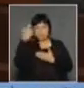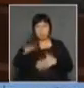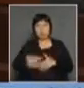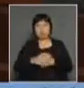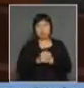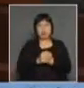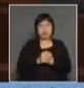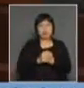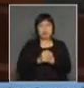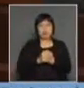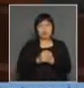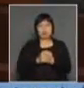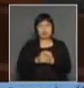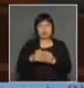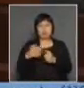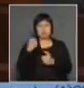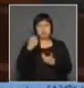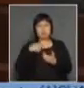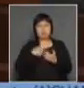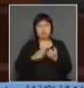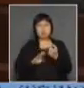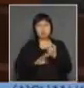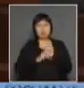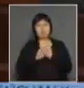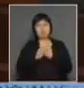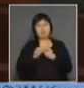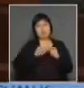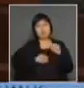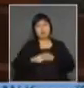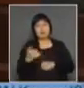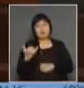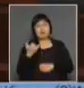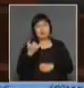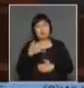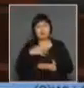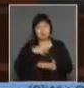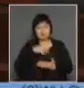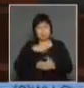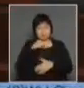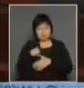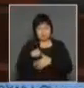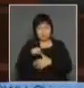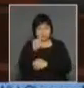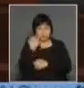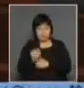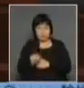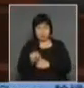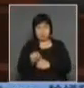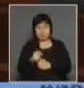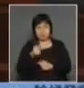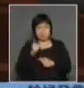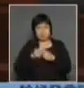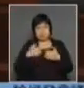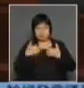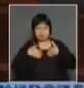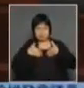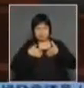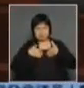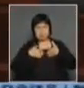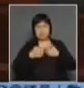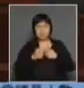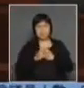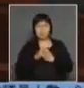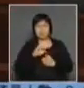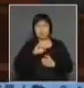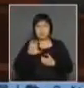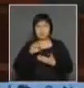些是不是違法的行為呢？我覺得其實這個問題是很有迫切性，是問一條口頭